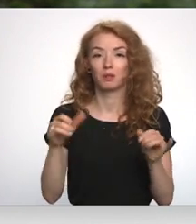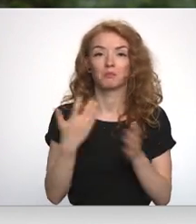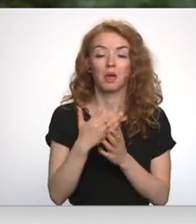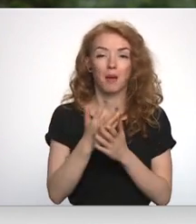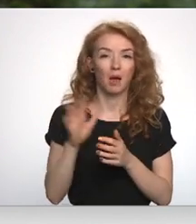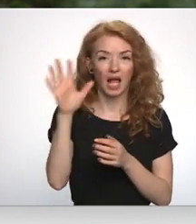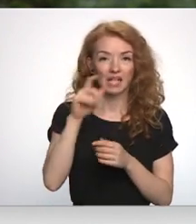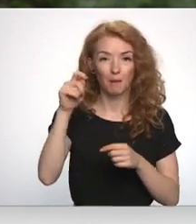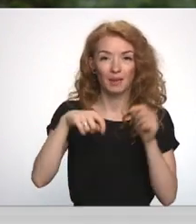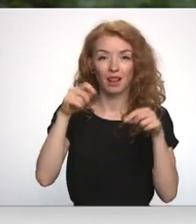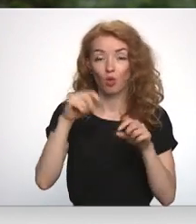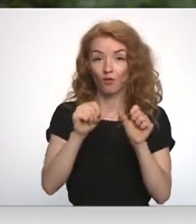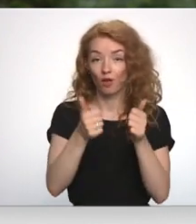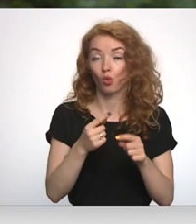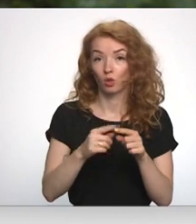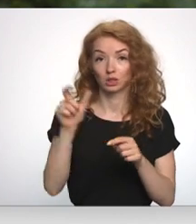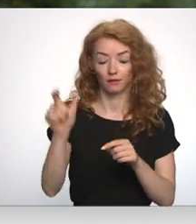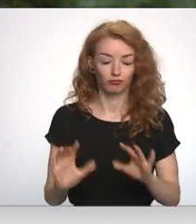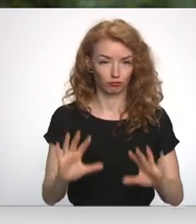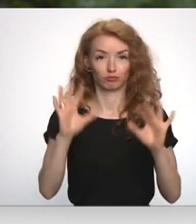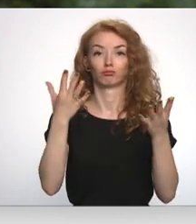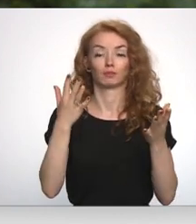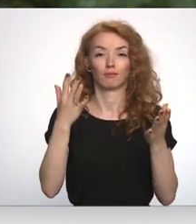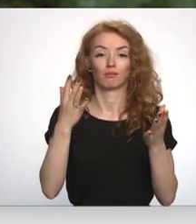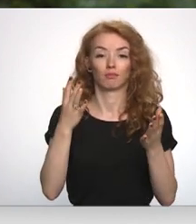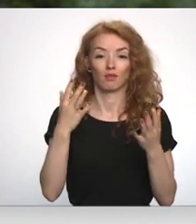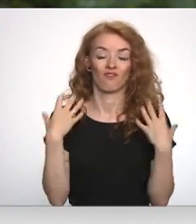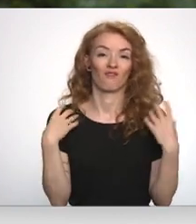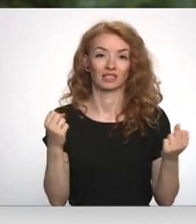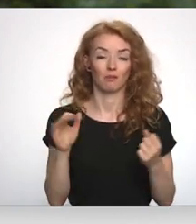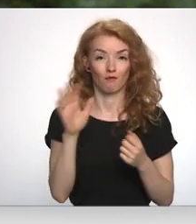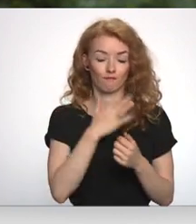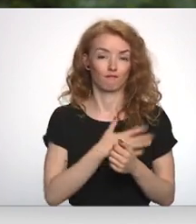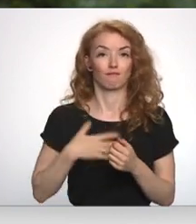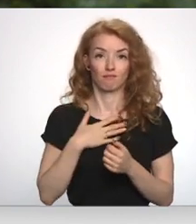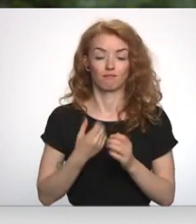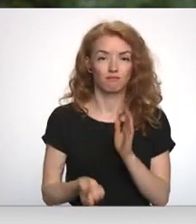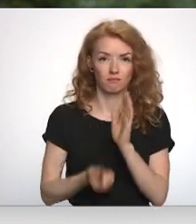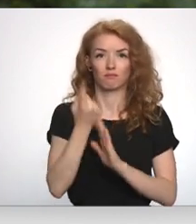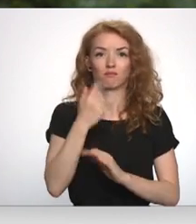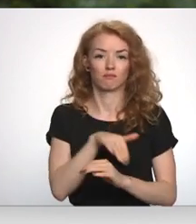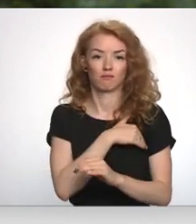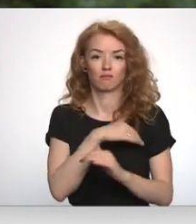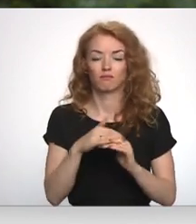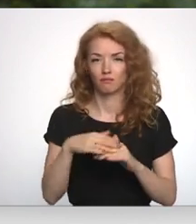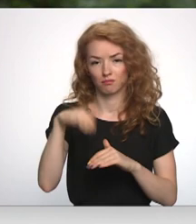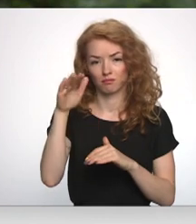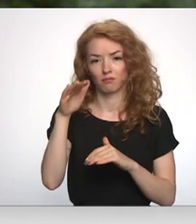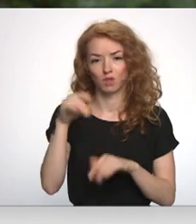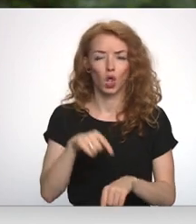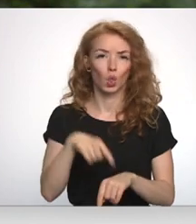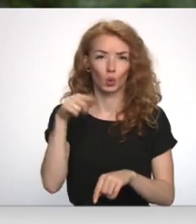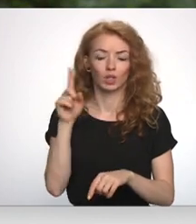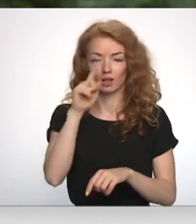pilienu ceļā, un cilvēkam nenošana no tā uz vispārējā veselības fona pēkšņi paaugstinās temperatūru. Nu, jūt, ka